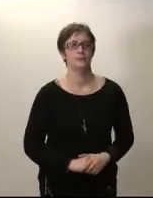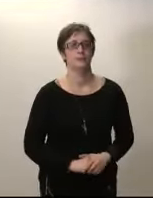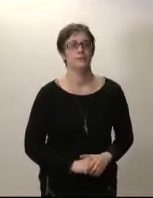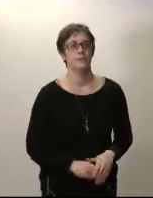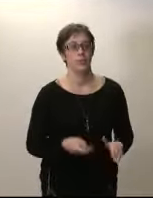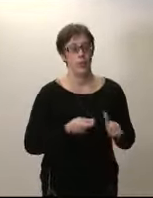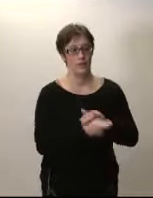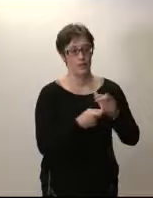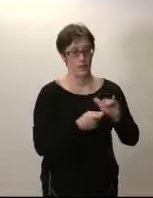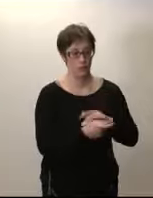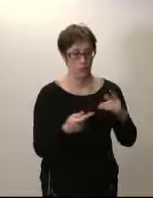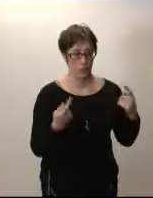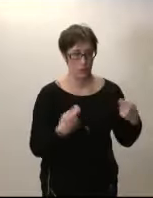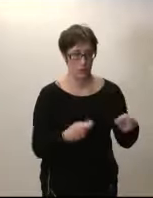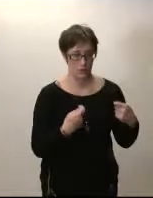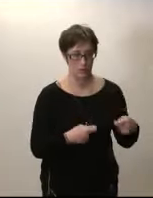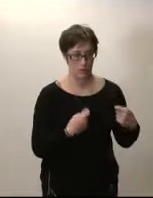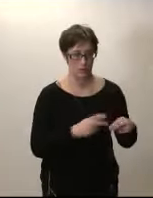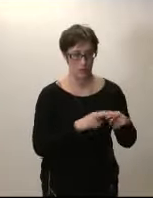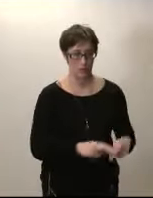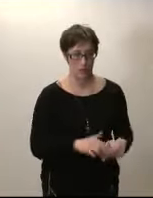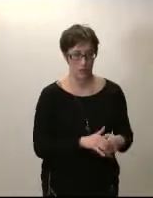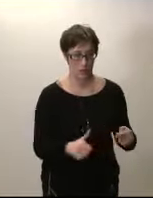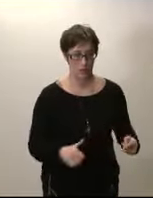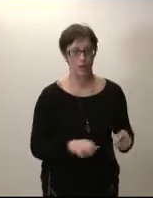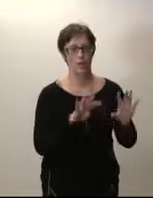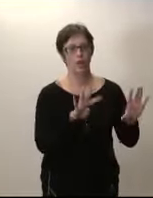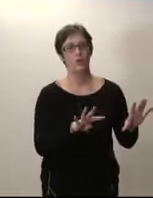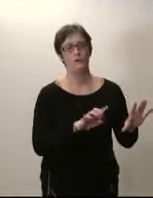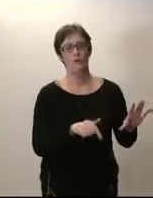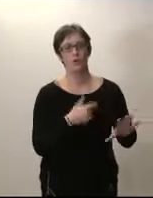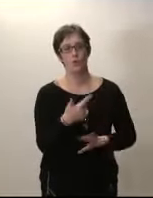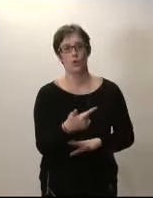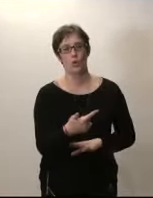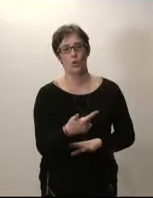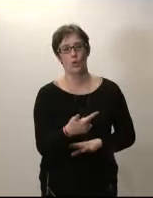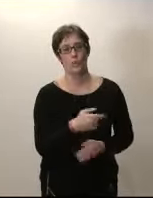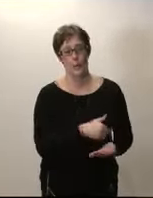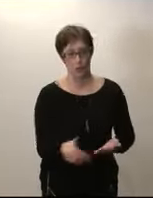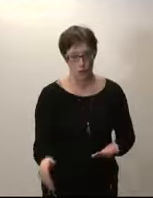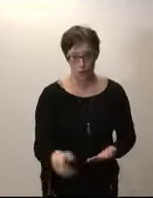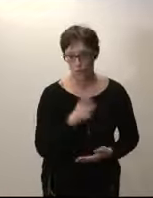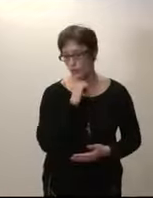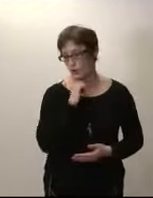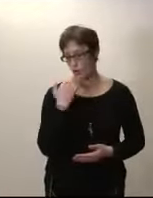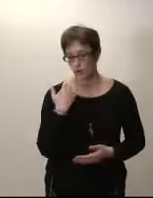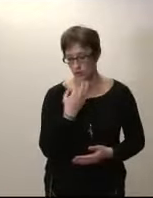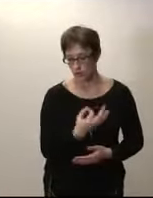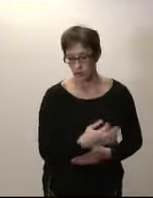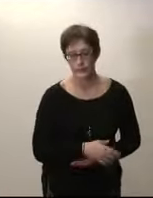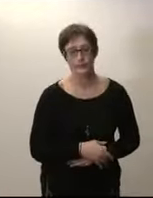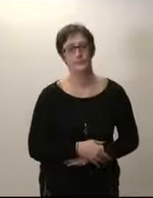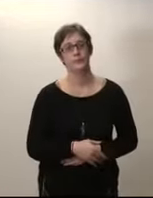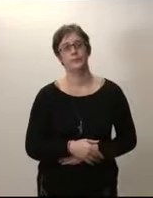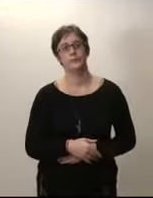d'investissement, l'intégration des restes à réaliser en dépenses, c'était les 9,2 millions que j'ai évoqués tout à l'heure. La subvention accordée par la ville